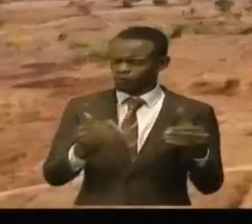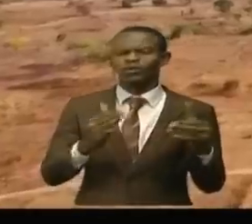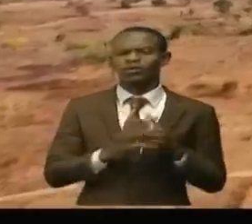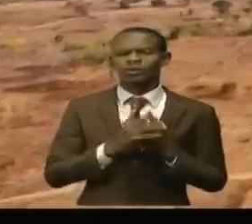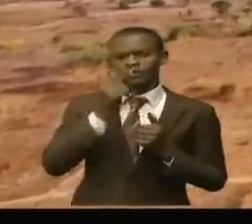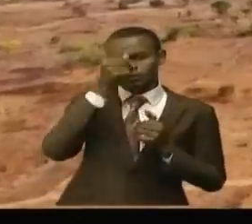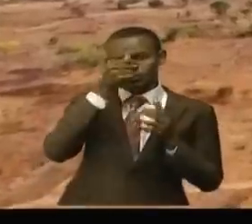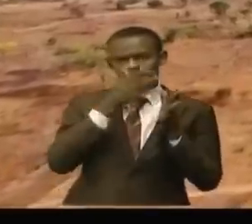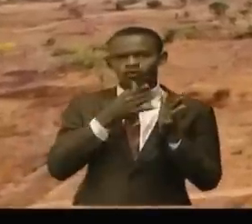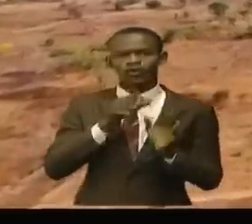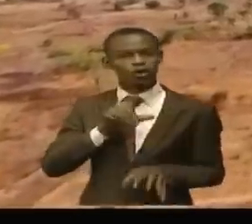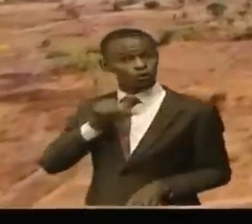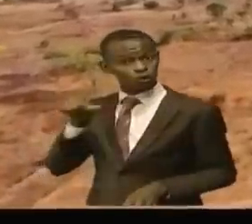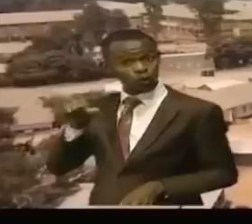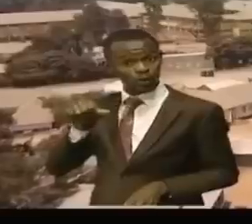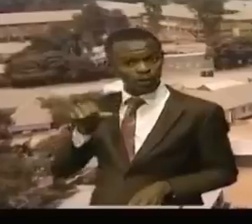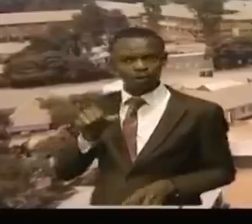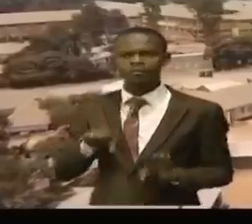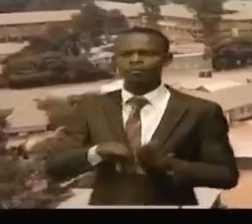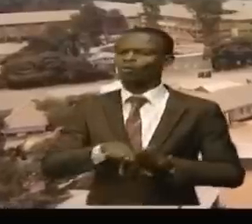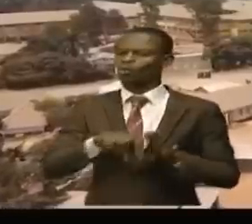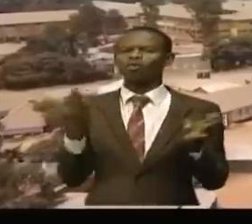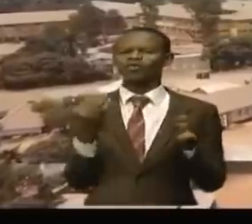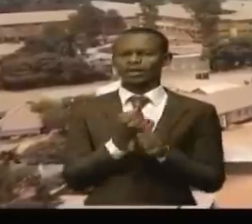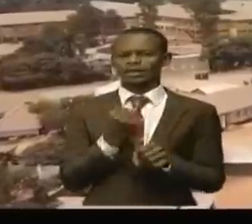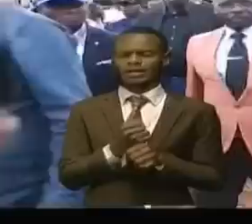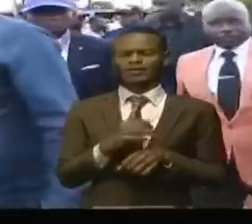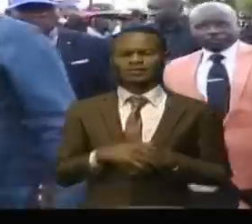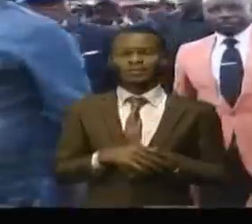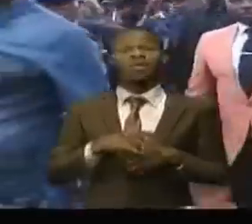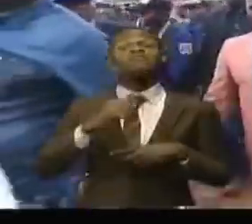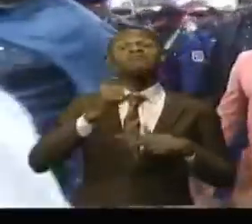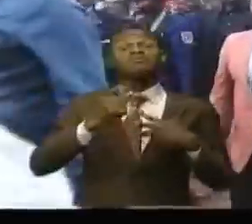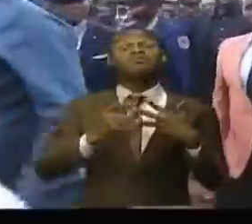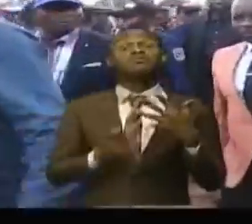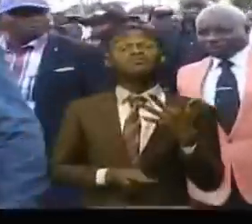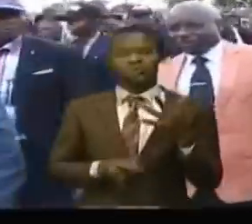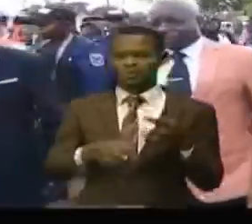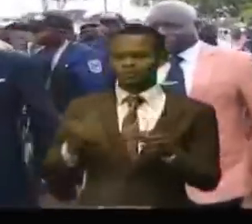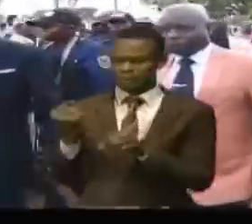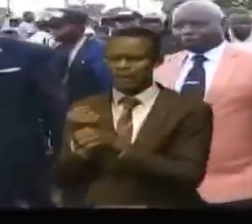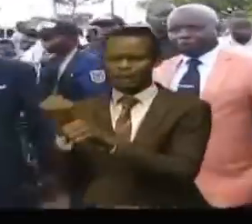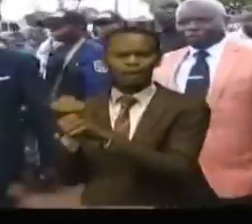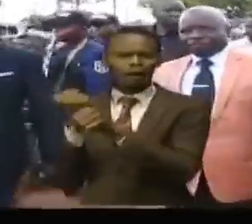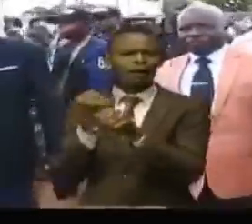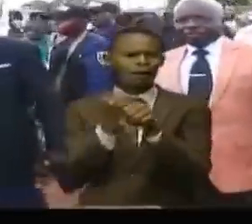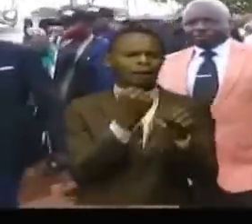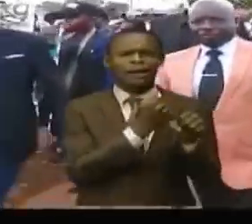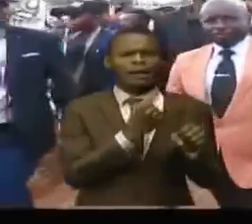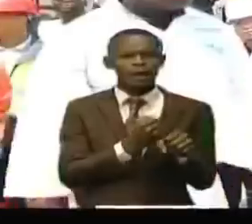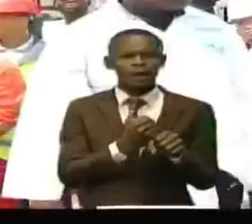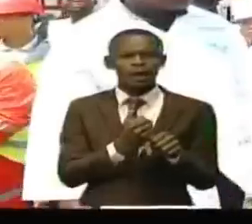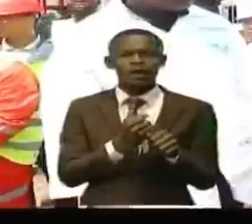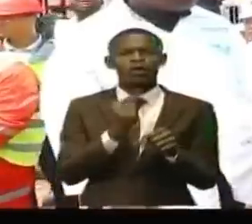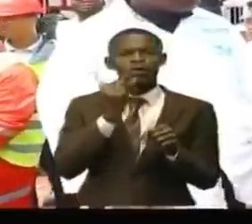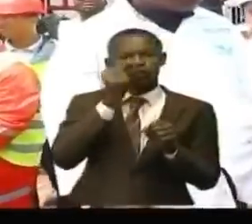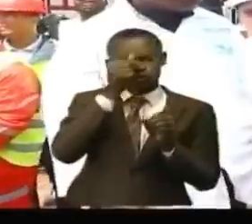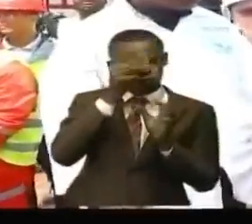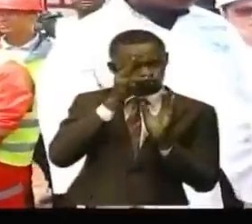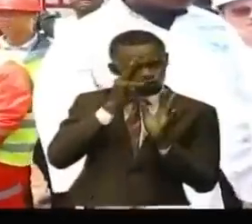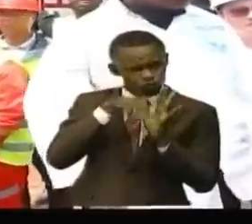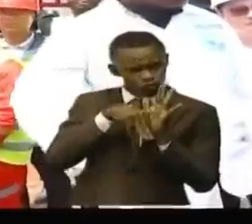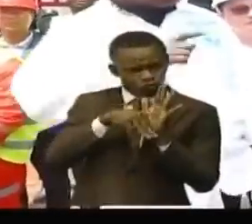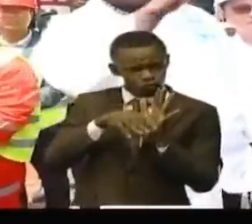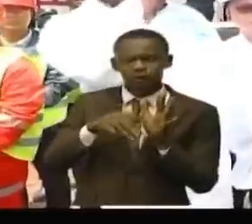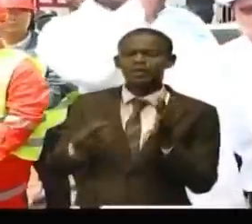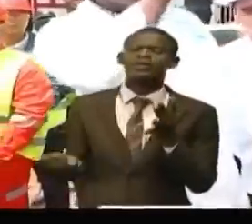Hormis les travaux de construction de routes qui se font déjà à travers le Haut-Katanga, le gouvernement provincial vient d'initier un autre projet de construction